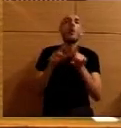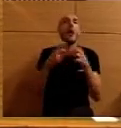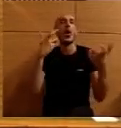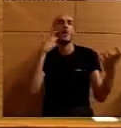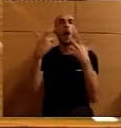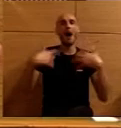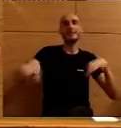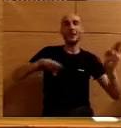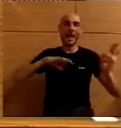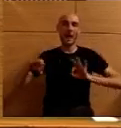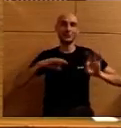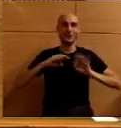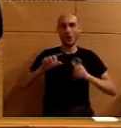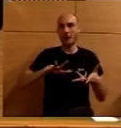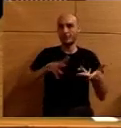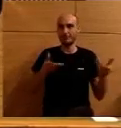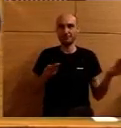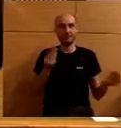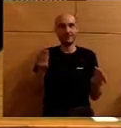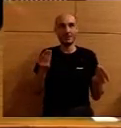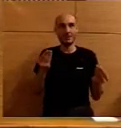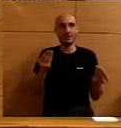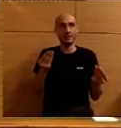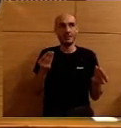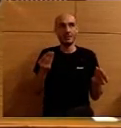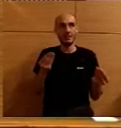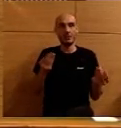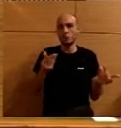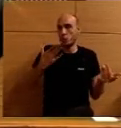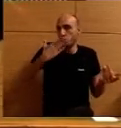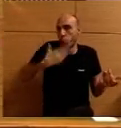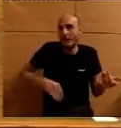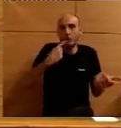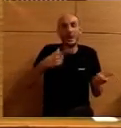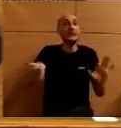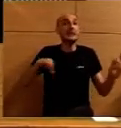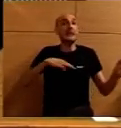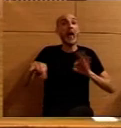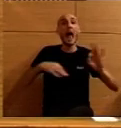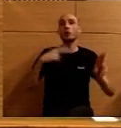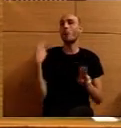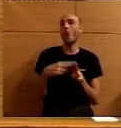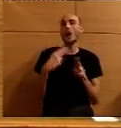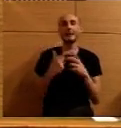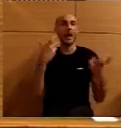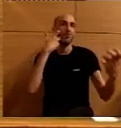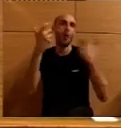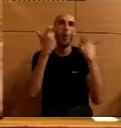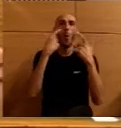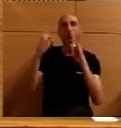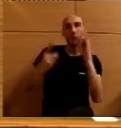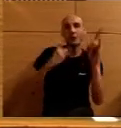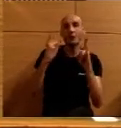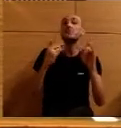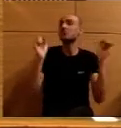espectàcul en la que han convertit això. Que mira que n'hi ha per on agarrar-se per fer política espectàcul, però bueno, no passem de pantalla, me pareix molt bé. Jo